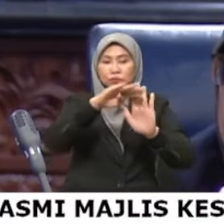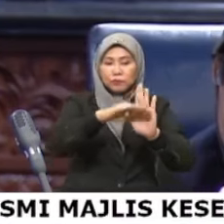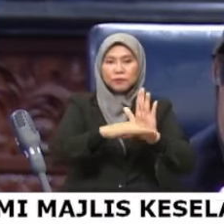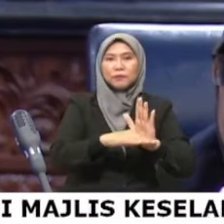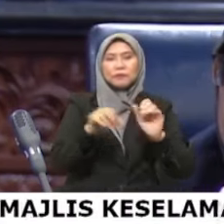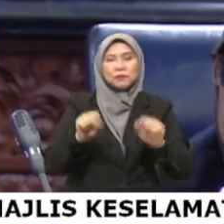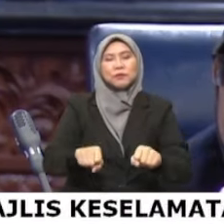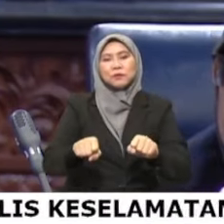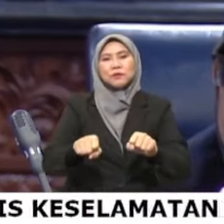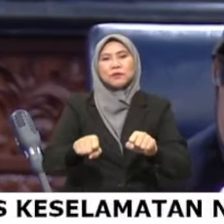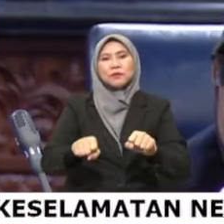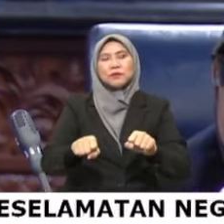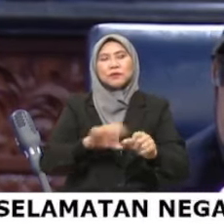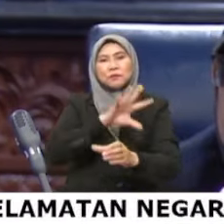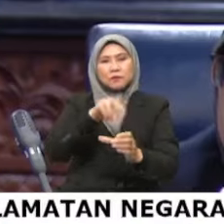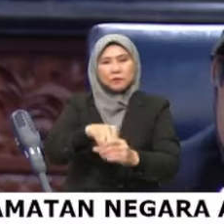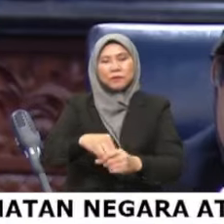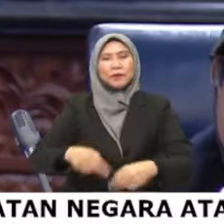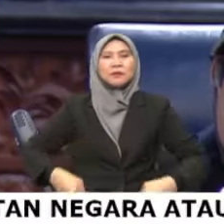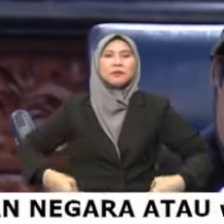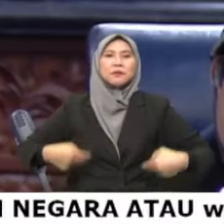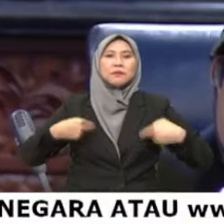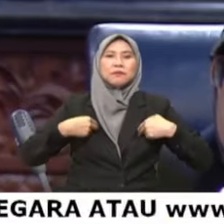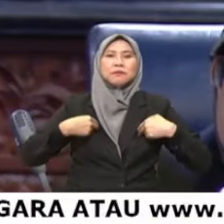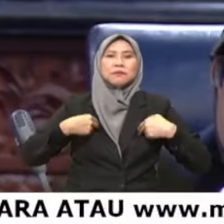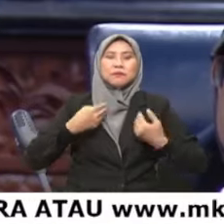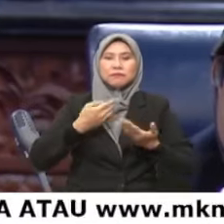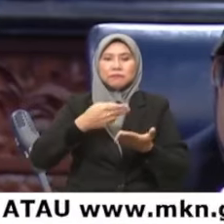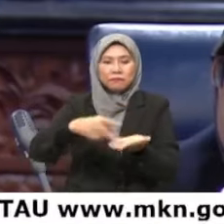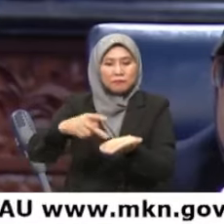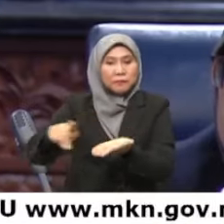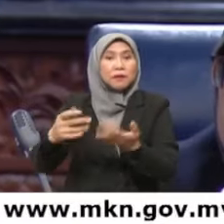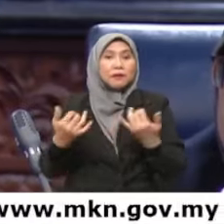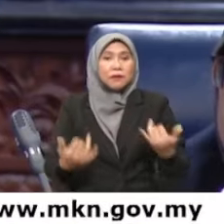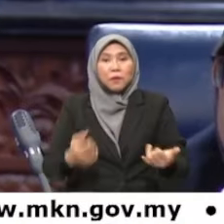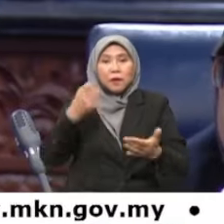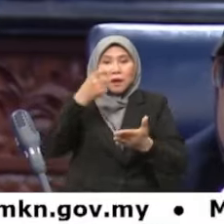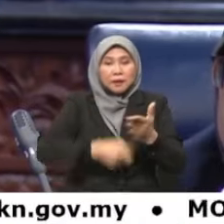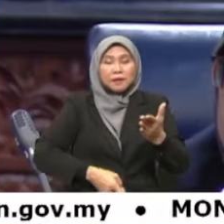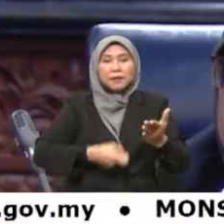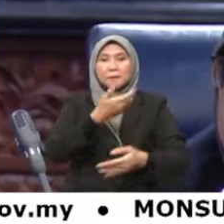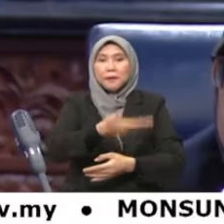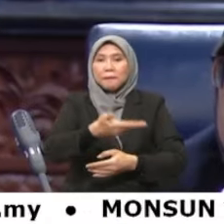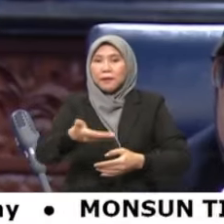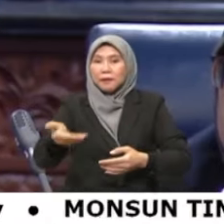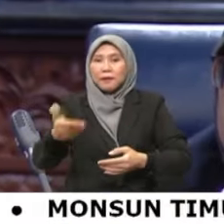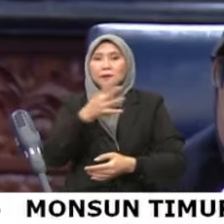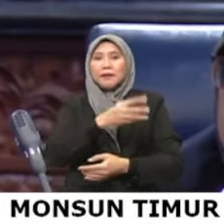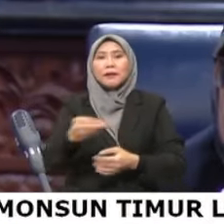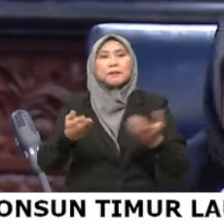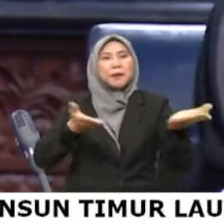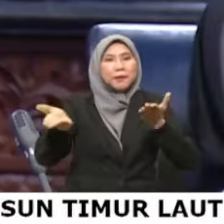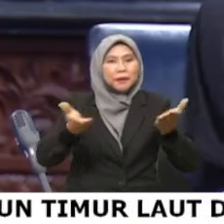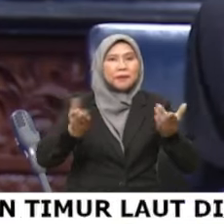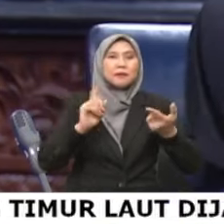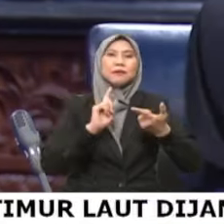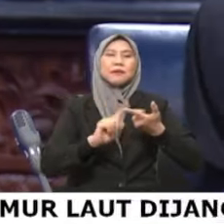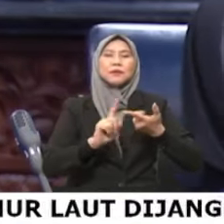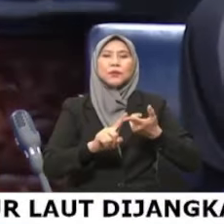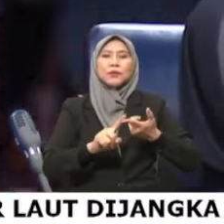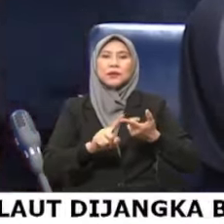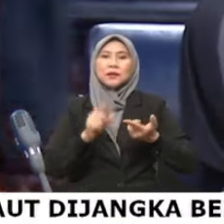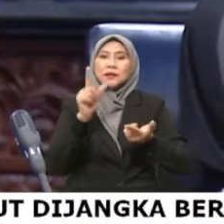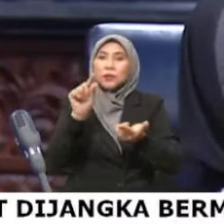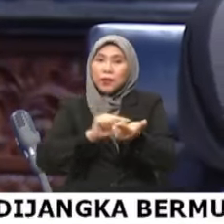sara hidup. Yang pertama, Puan Yang Dipertua, harga barangan dan perkhidmatan. Yang kedua, pendapatan ataupun